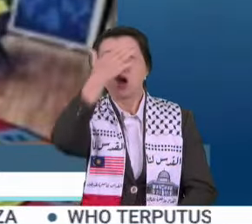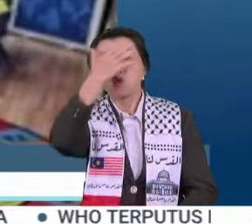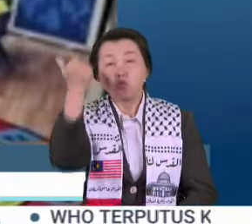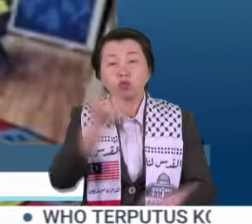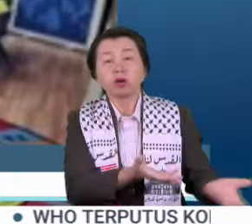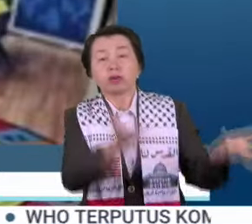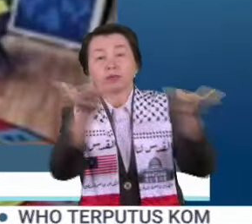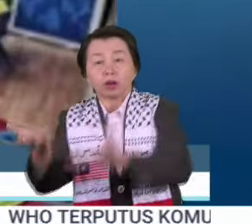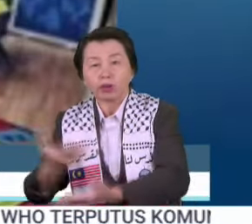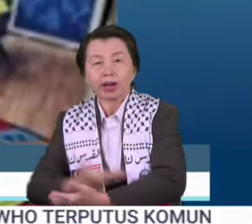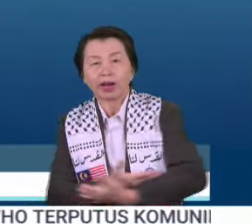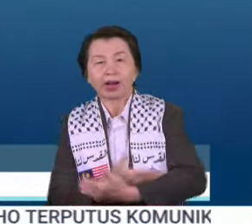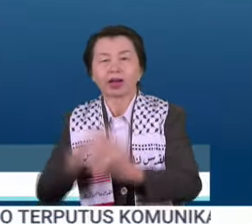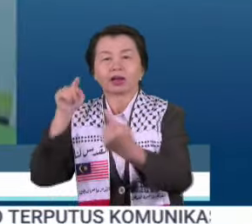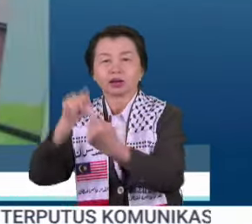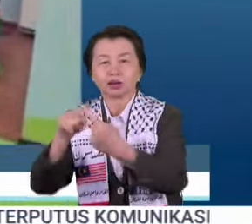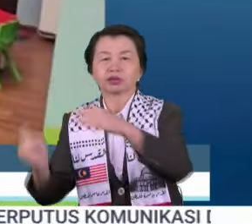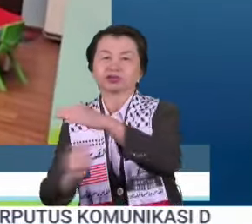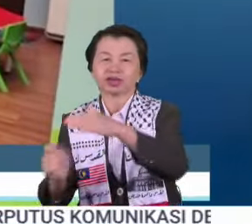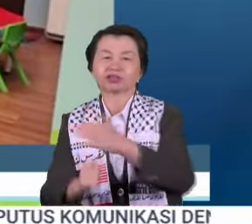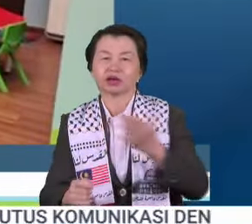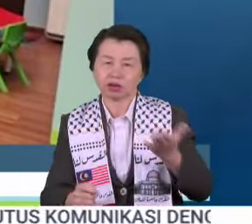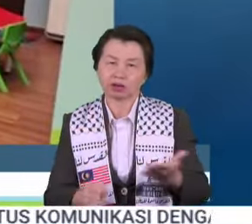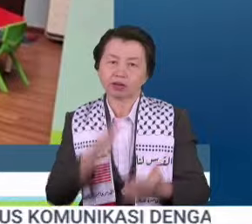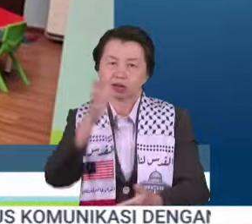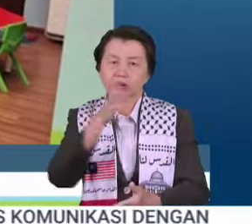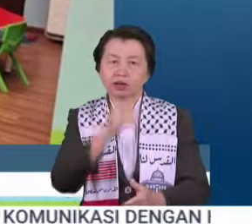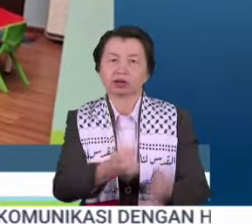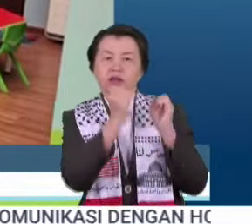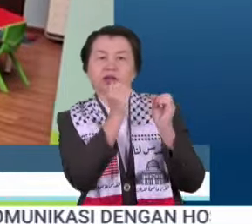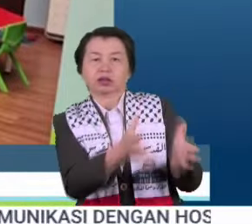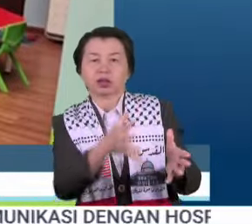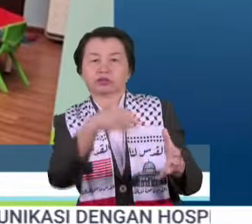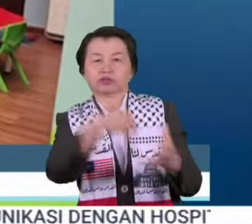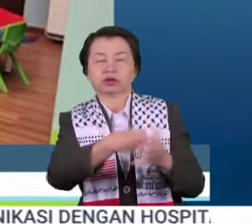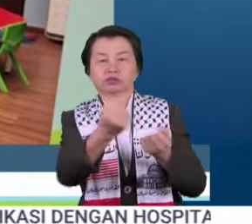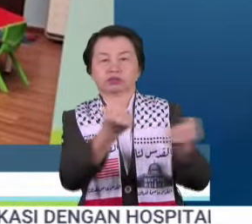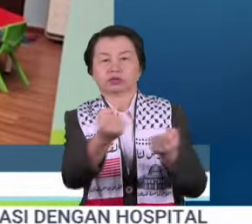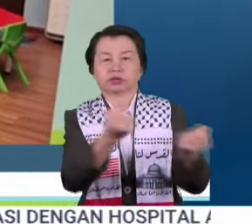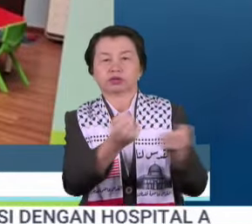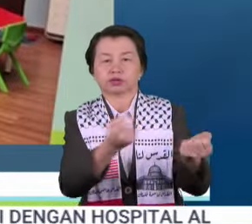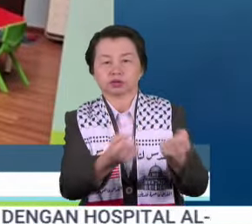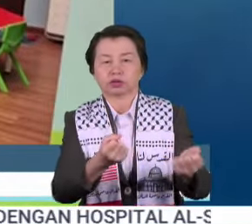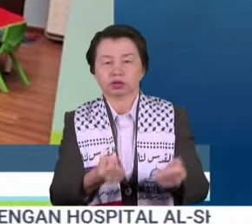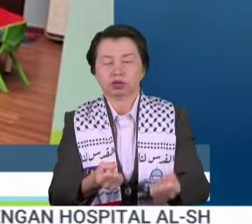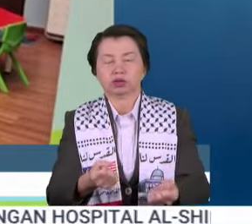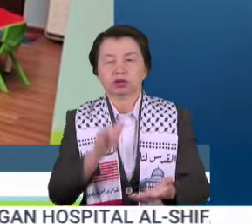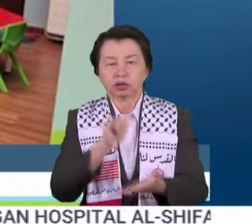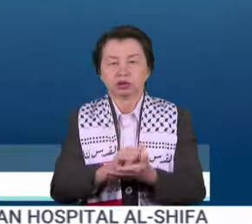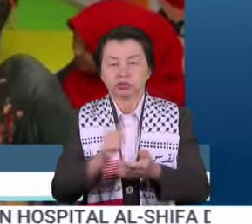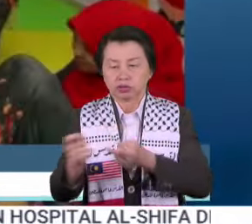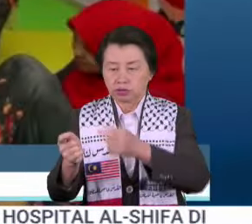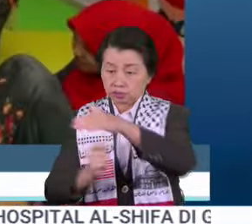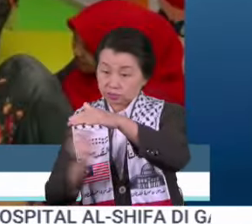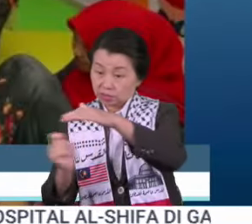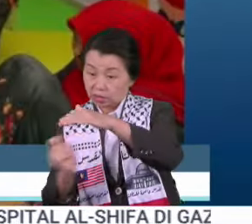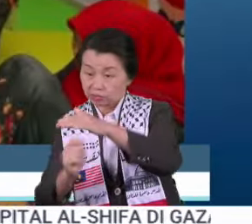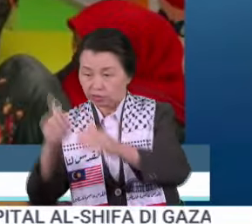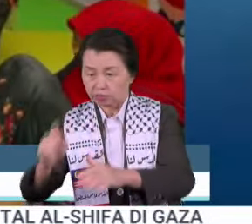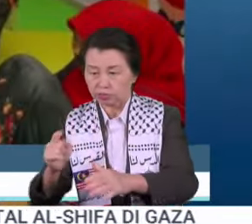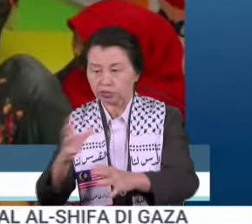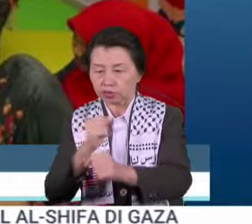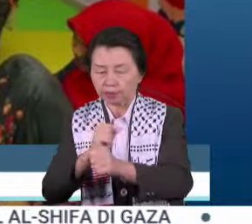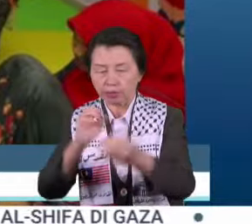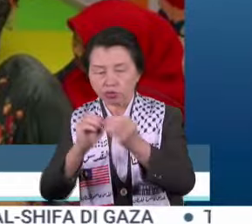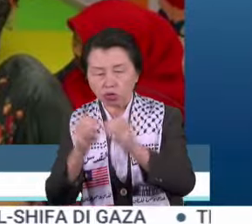menurunkan anak mereka di premis tasca dan meninggalkan mereka di dalam kereta Selain itu pengend task juga perlu